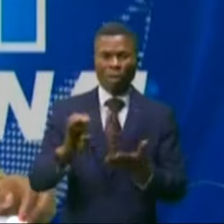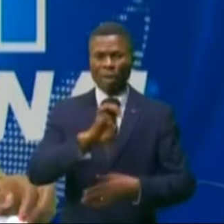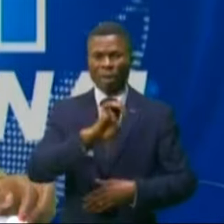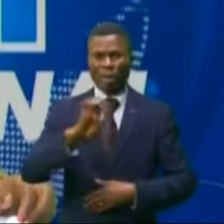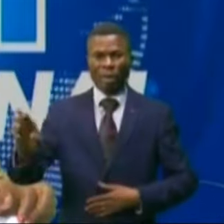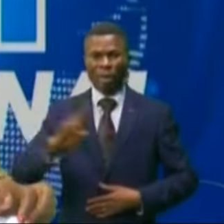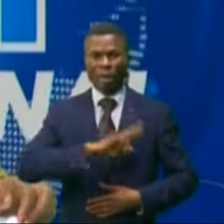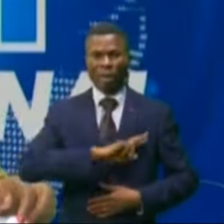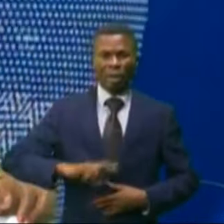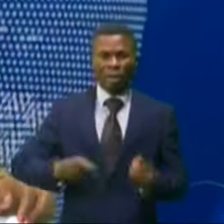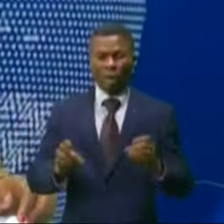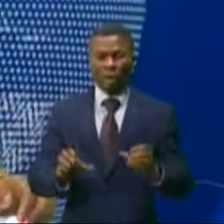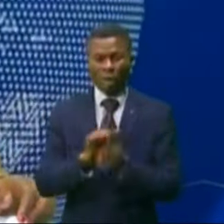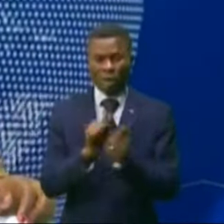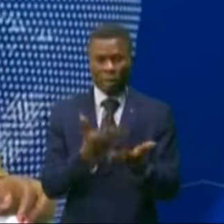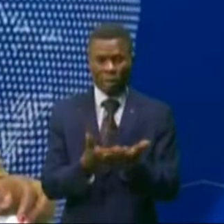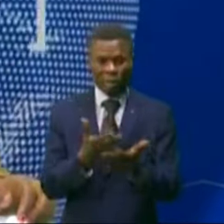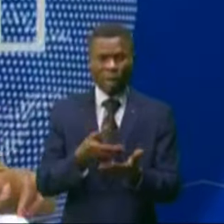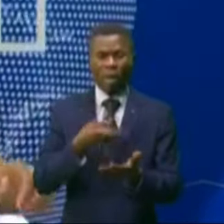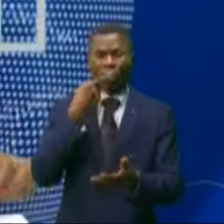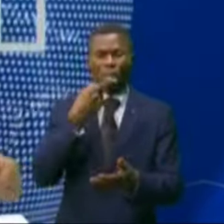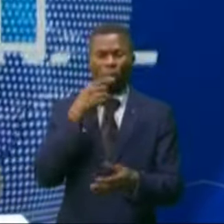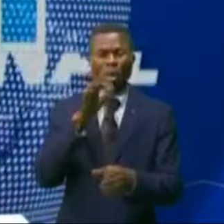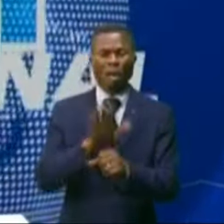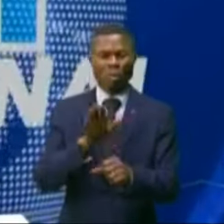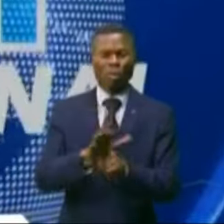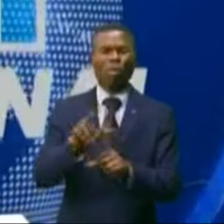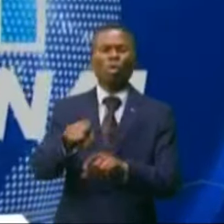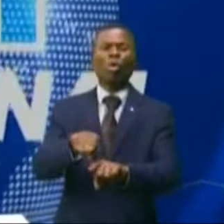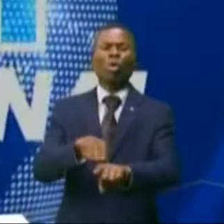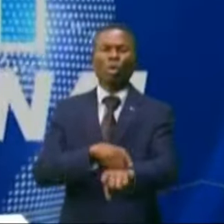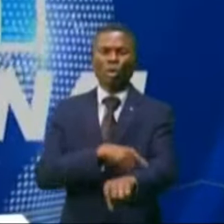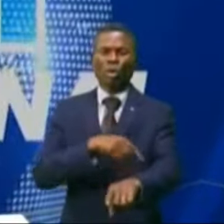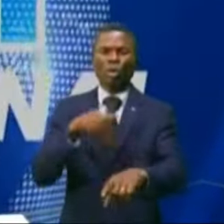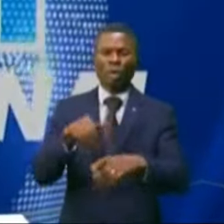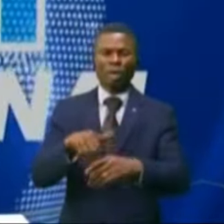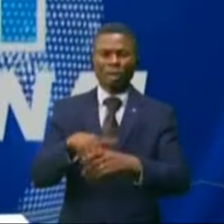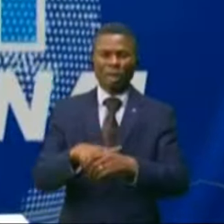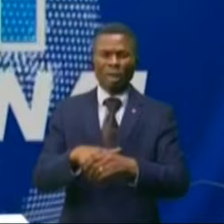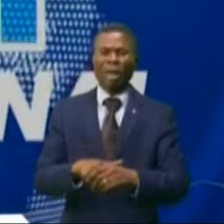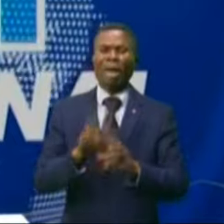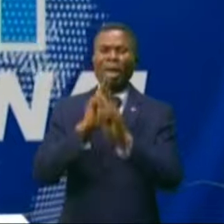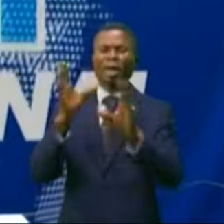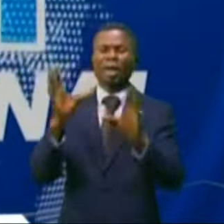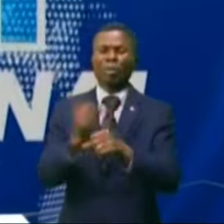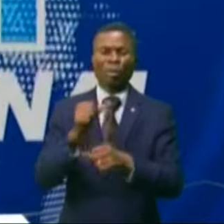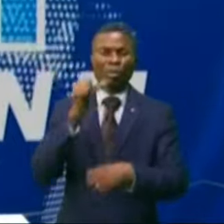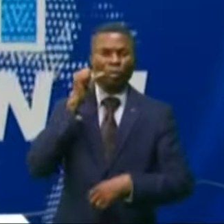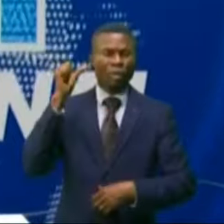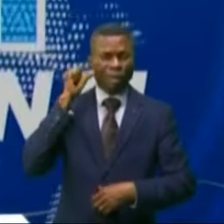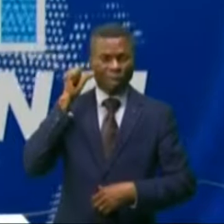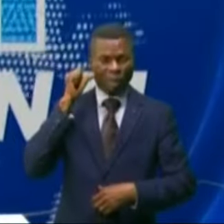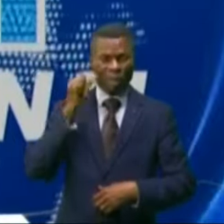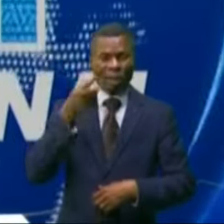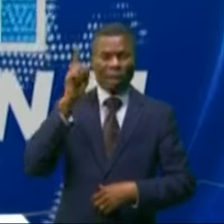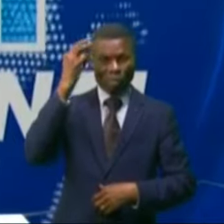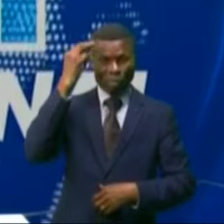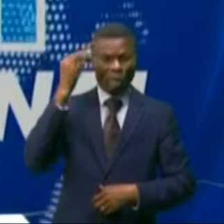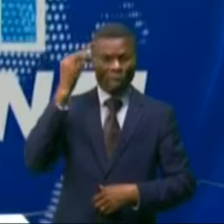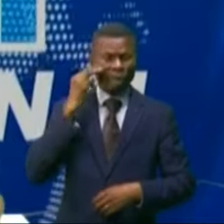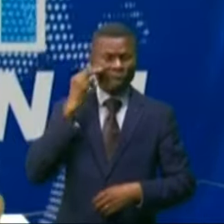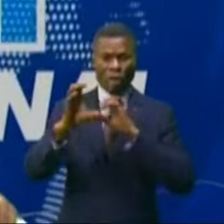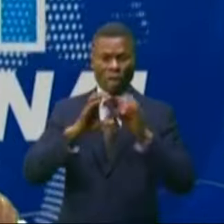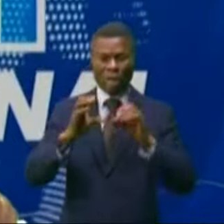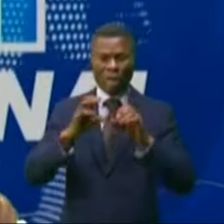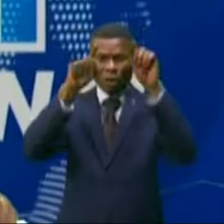RDC, cette question a été longuement évoquée au cours du briefing co-animé hier par le ministre de la Communication